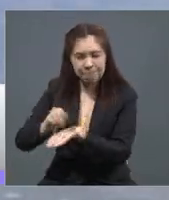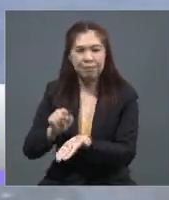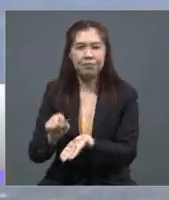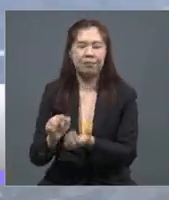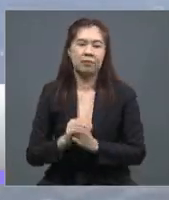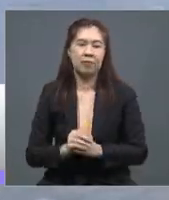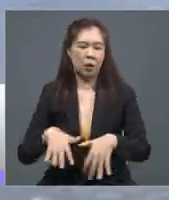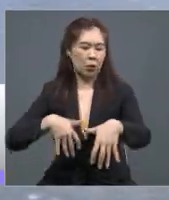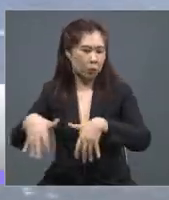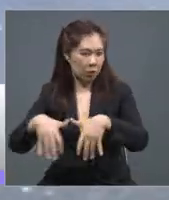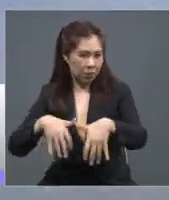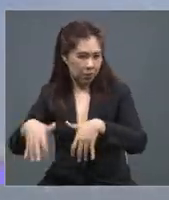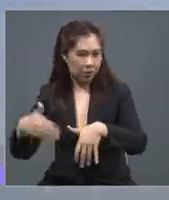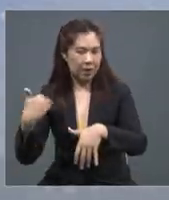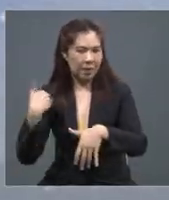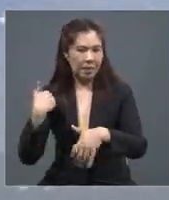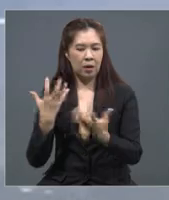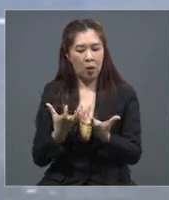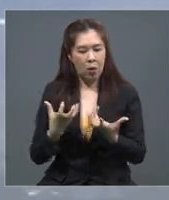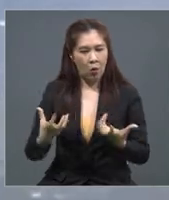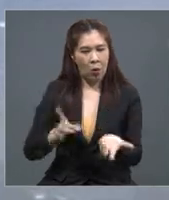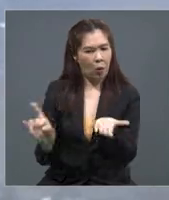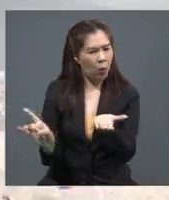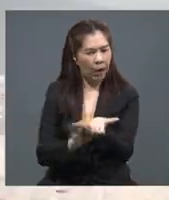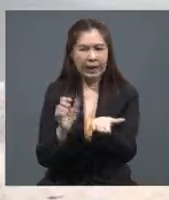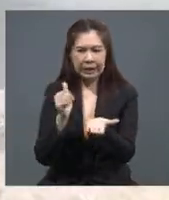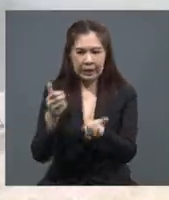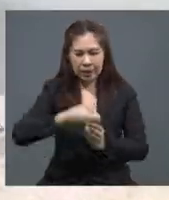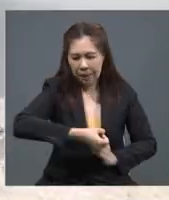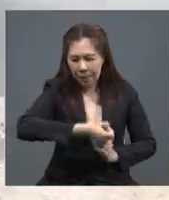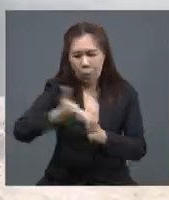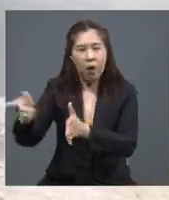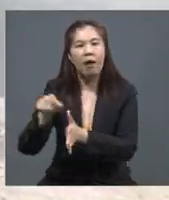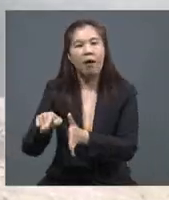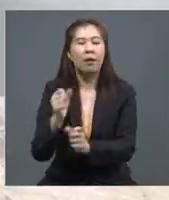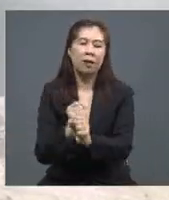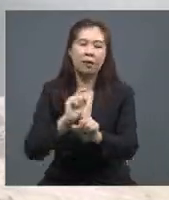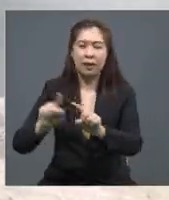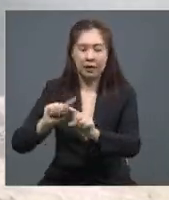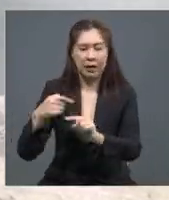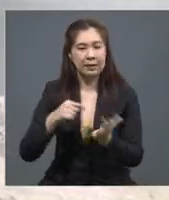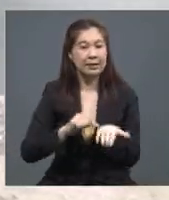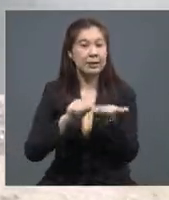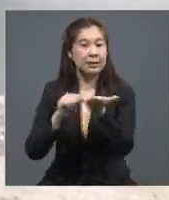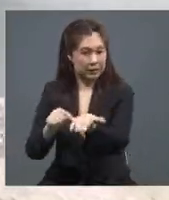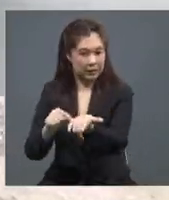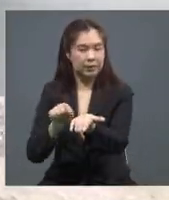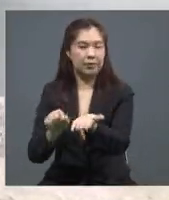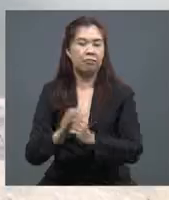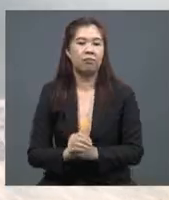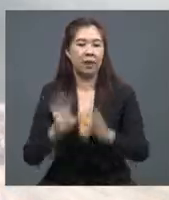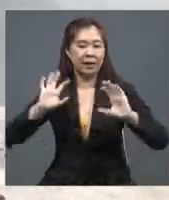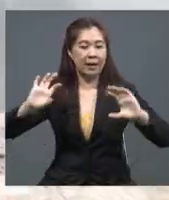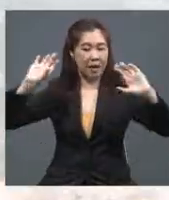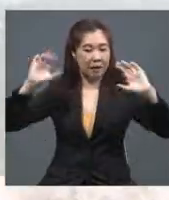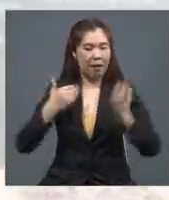ประมงพื้นบ้านที่สามารถใช้เครื่องมือที่มีประสิทธิภาพในการช่วยจัดการได้อย่างเต็มที่ก็เสนอค่ะบอกให้ภรรครัฐเนี่ยช่วยสนับสนุน